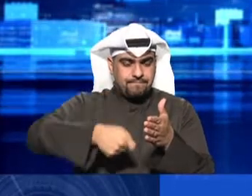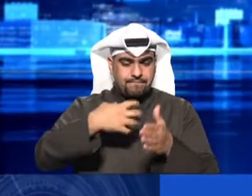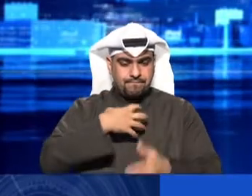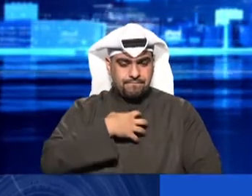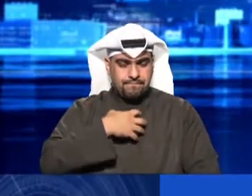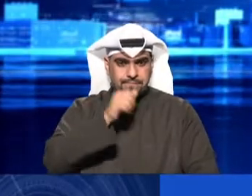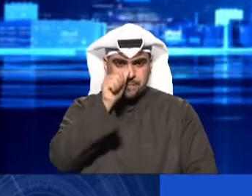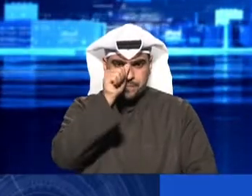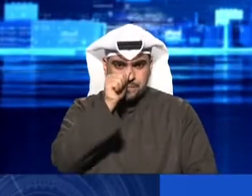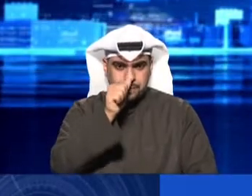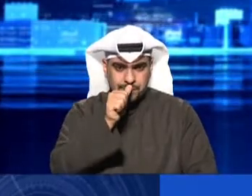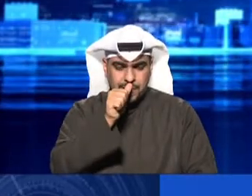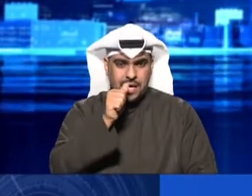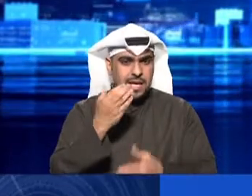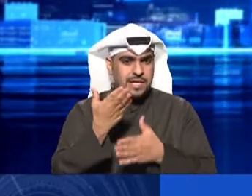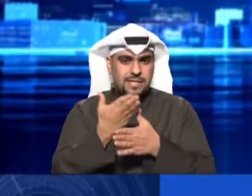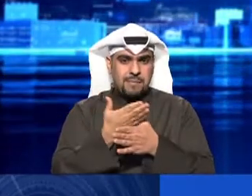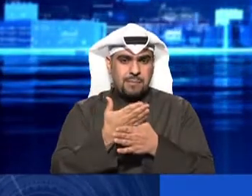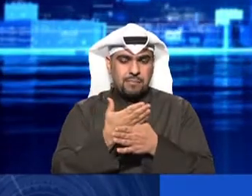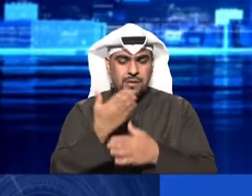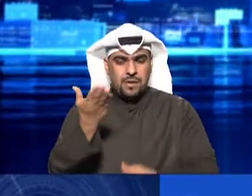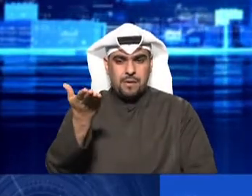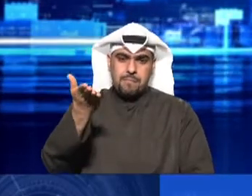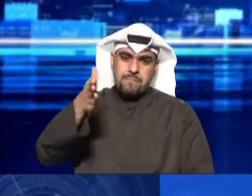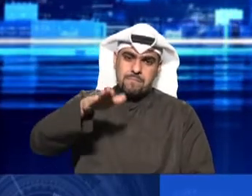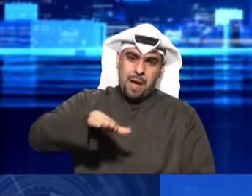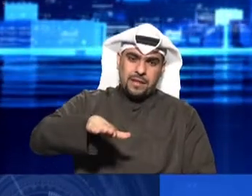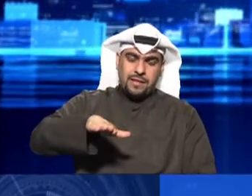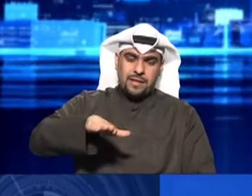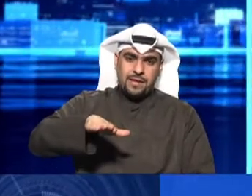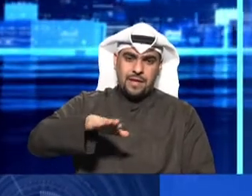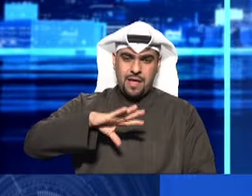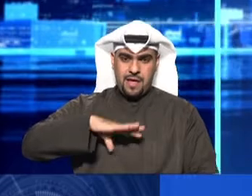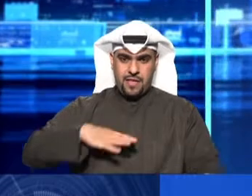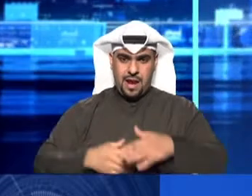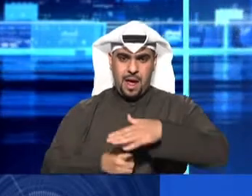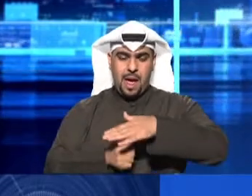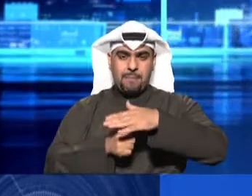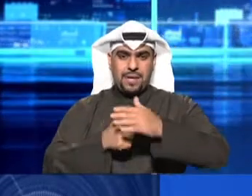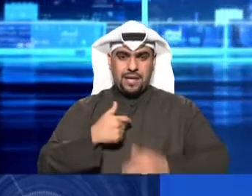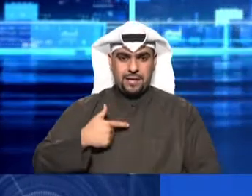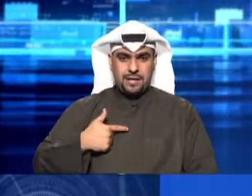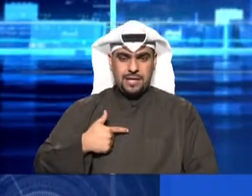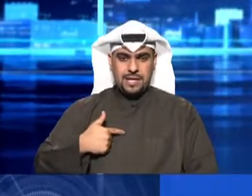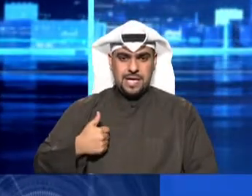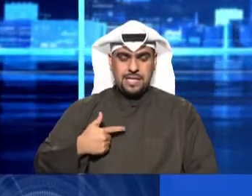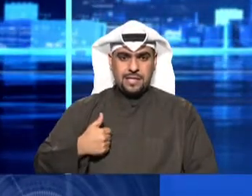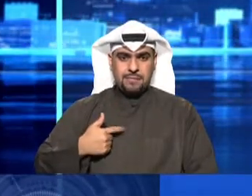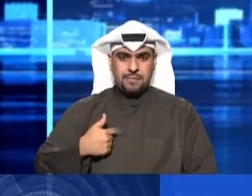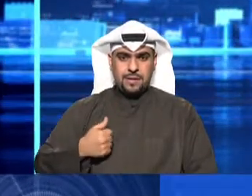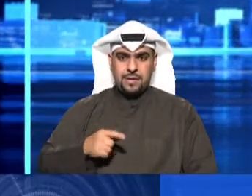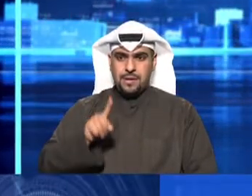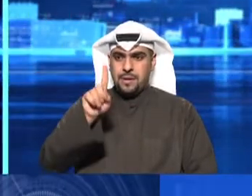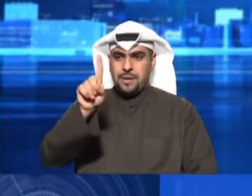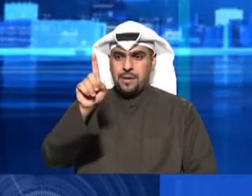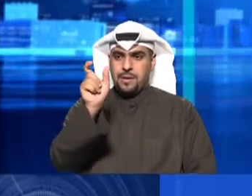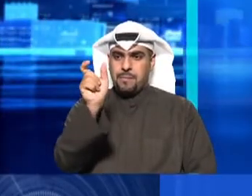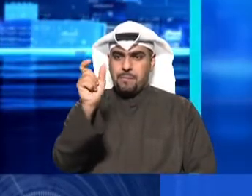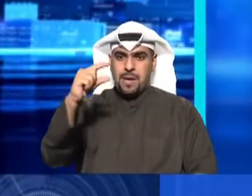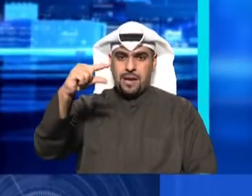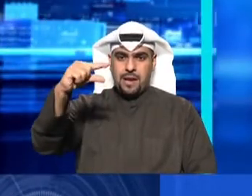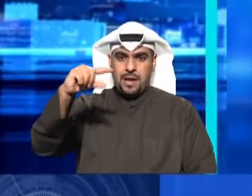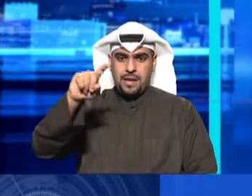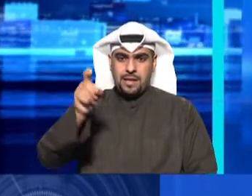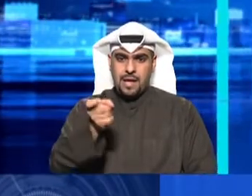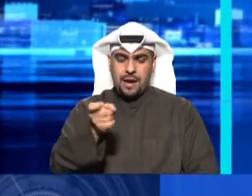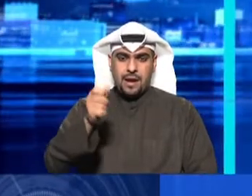خالص تعازيه وصادق مواساته بوفاة المغفور له بإذن الله تعالى صاحب السمو الأمير بندر بن محمد بن